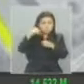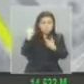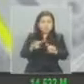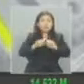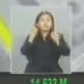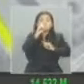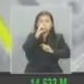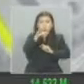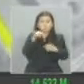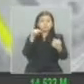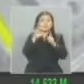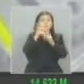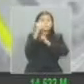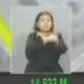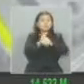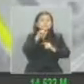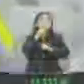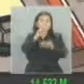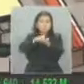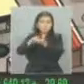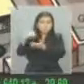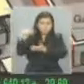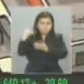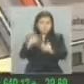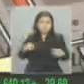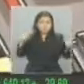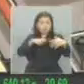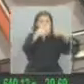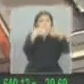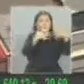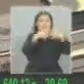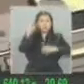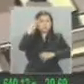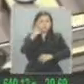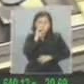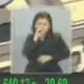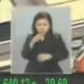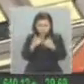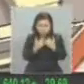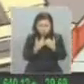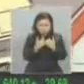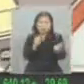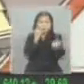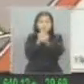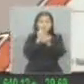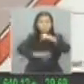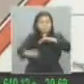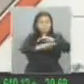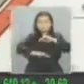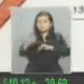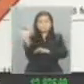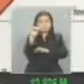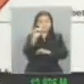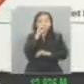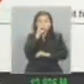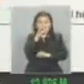นเรื่องนี้ซึ่งที่ปรึกษาด้านความมั่นคงของสหรัฐระบุว่าจนถึงขณะนี้ยังไม่พบหลักฐานใดๆที่บ่งชี้ว่